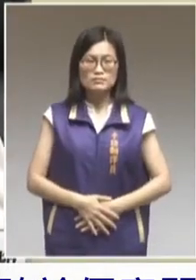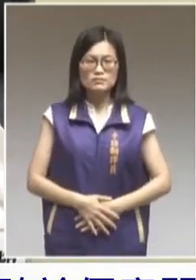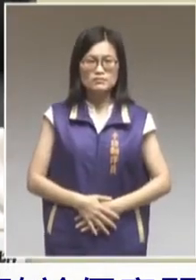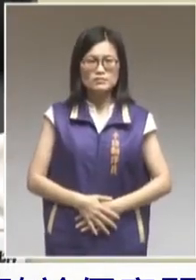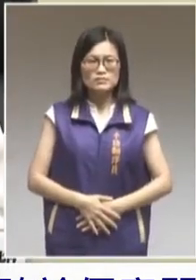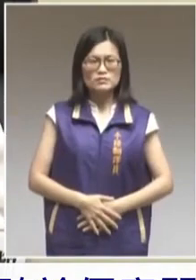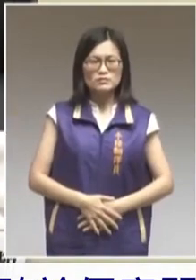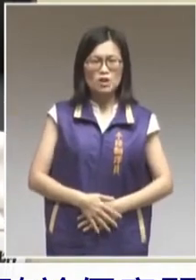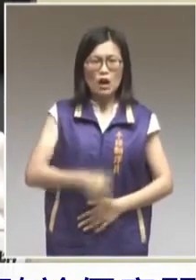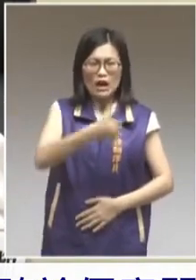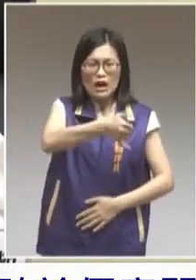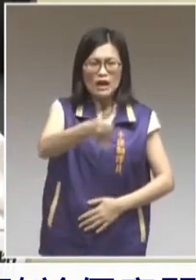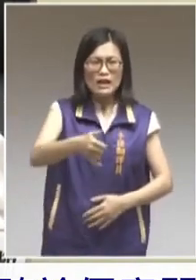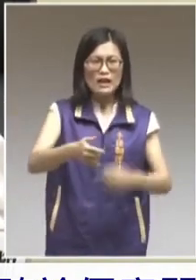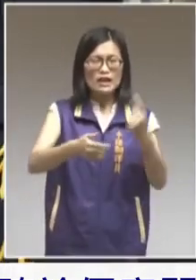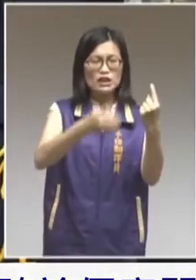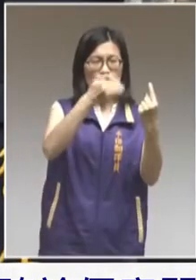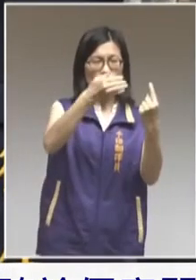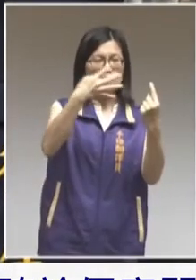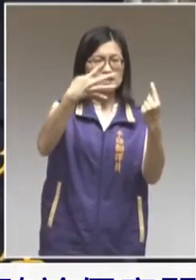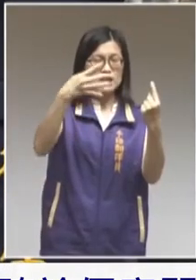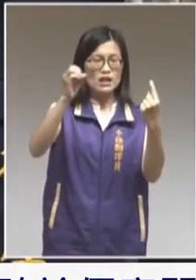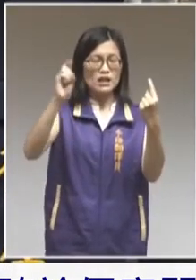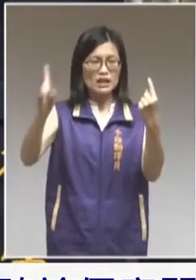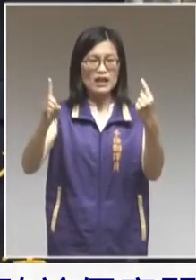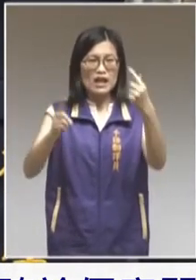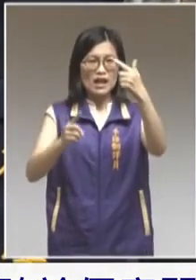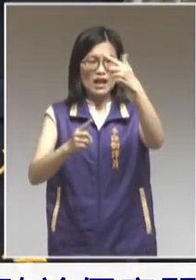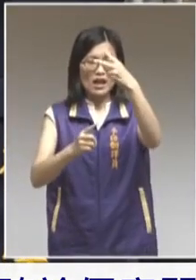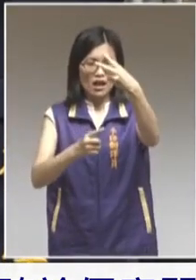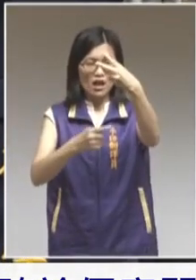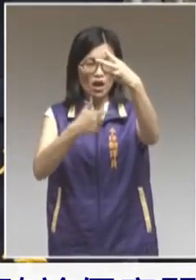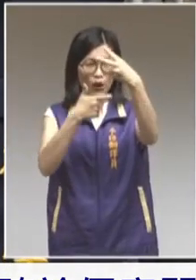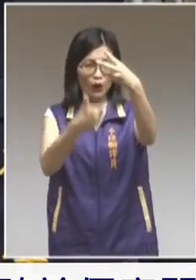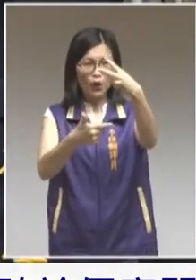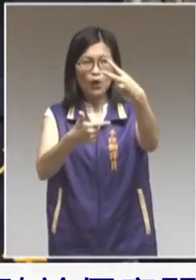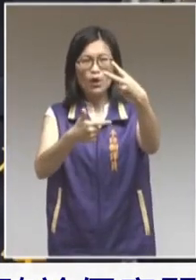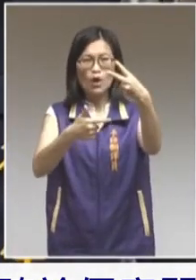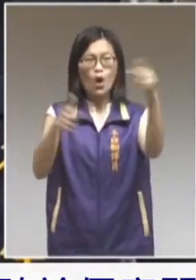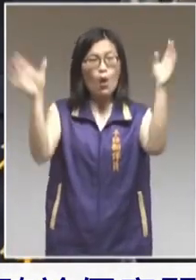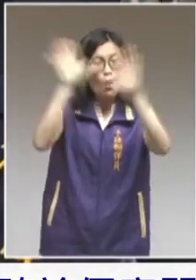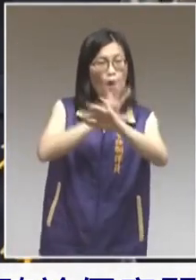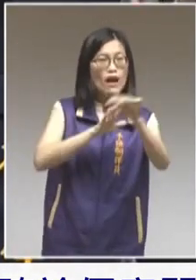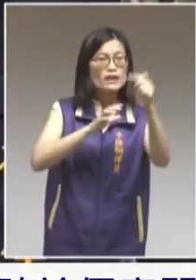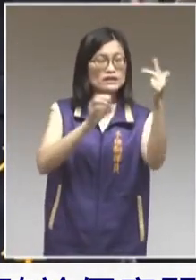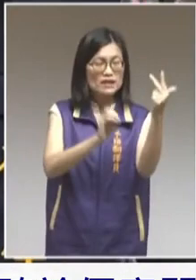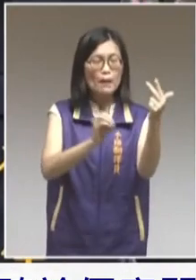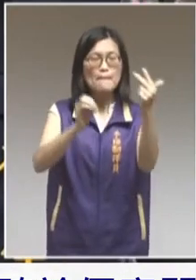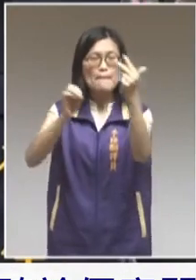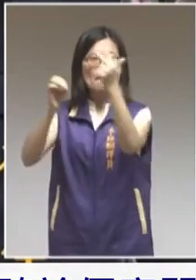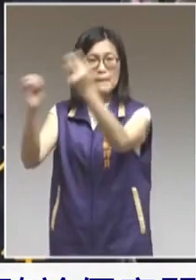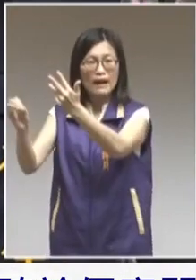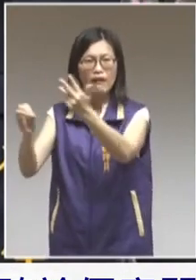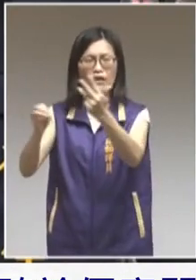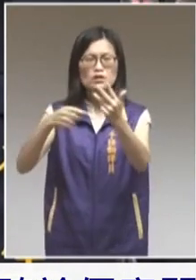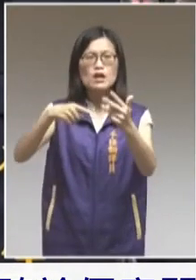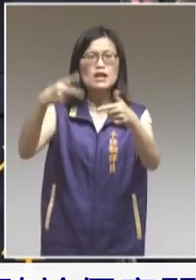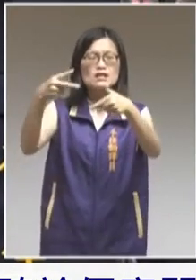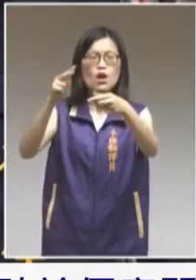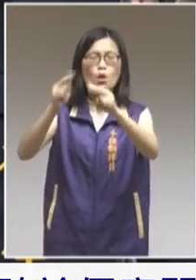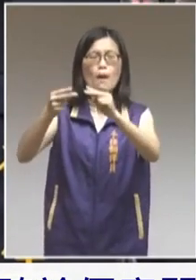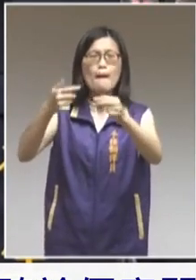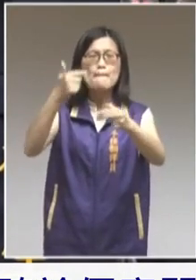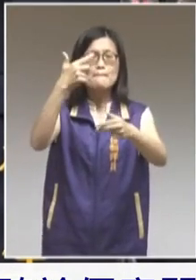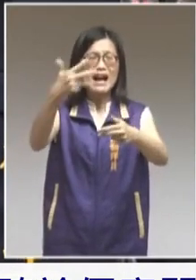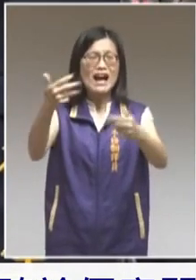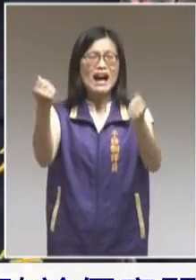那紧接我们公布足迹，在19401的部分，2月6号在晚间7点到8点有到仁武八德